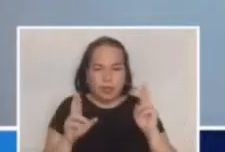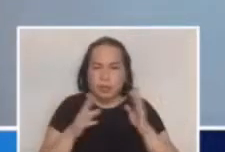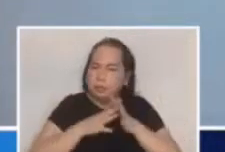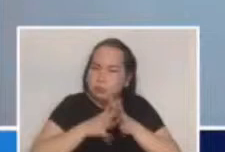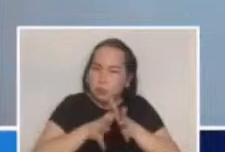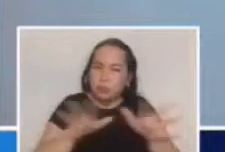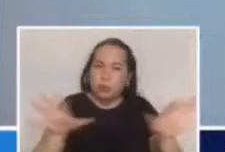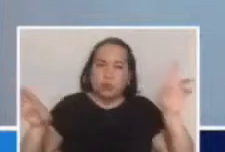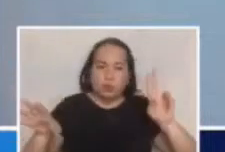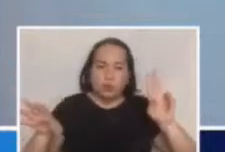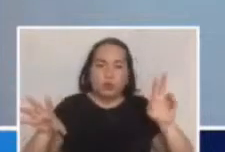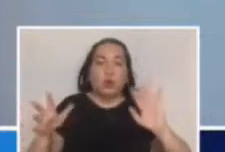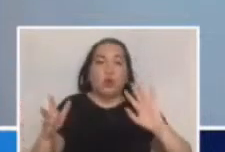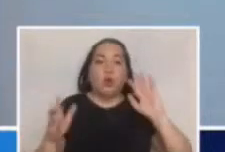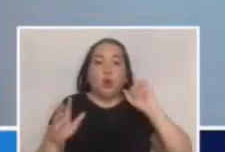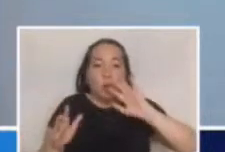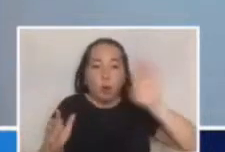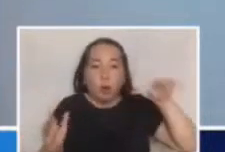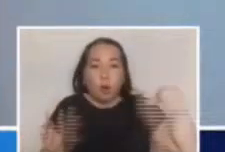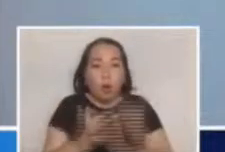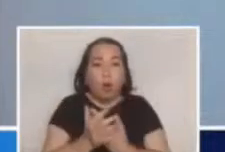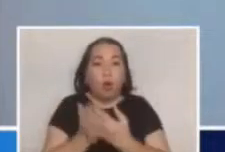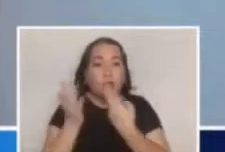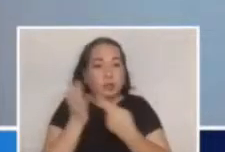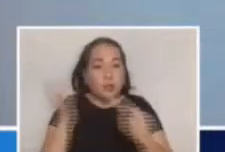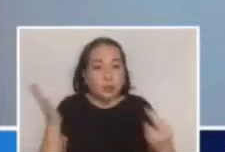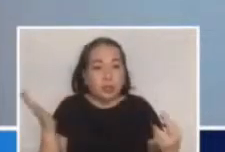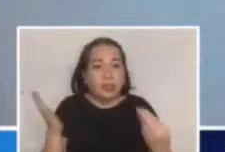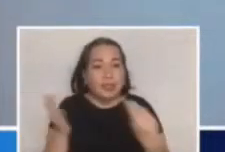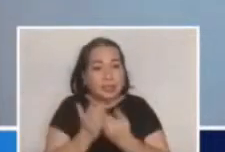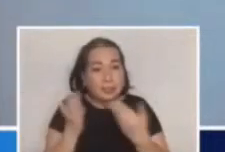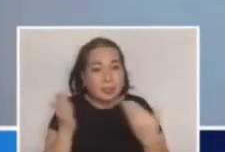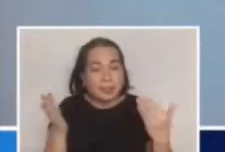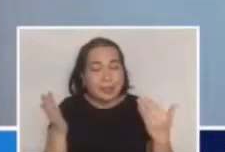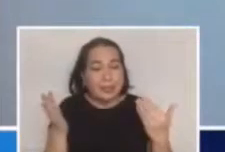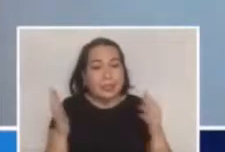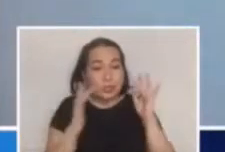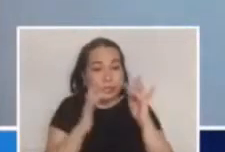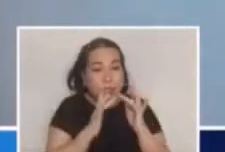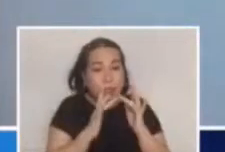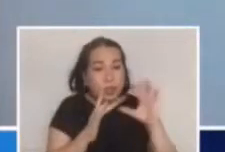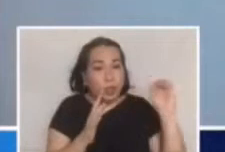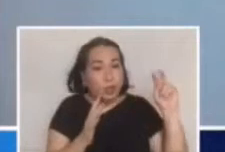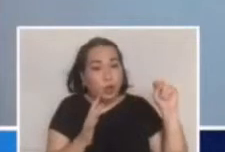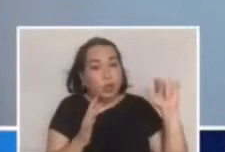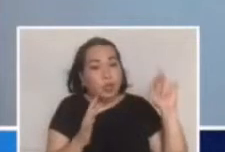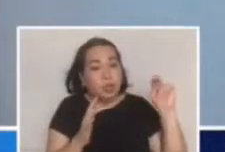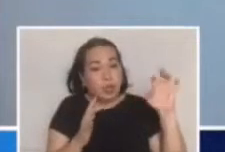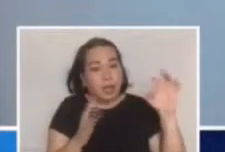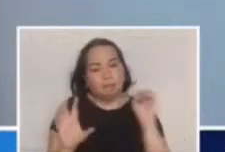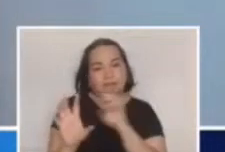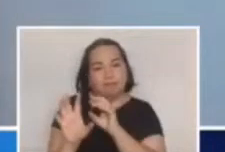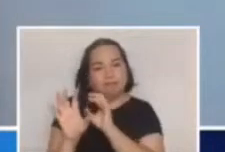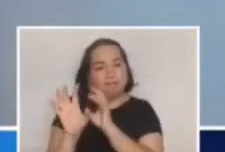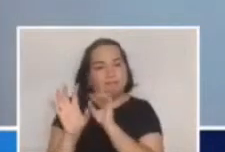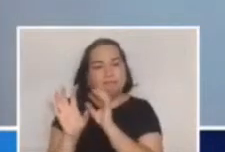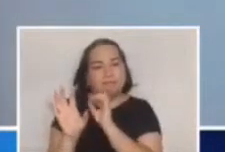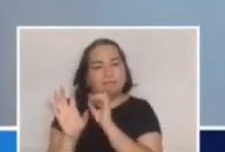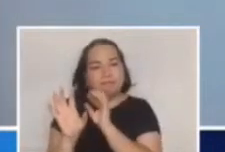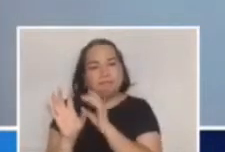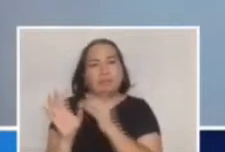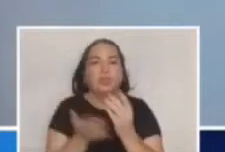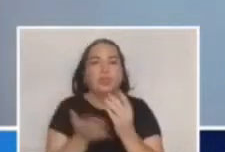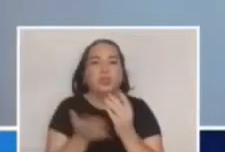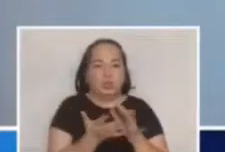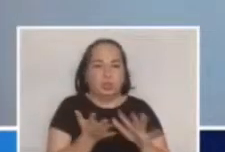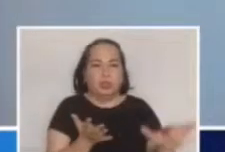Kaya inihahanda rin po natin yung printed instructional packets or self-learning kits para sa